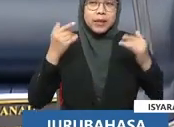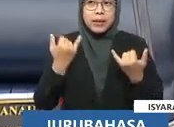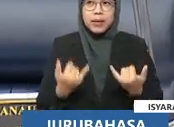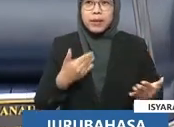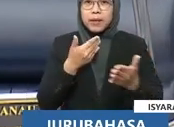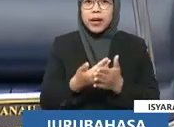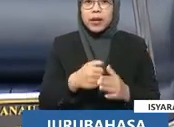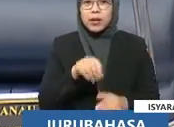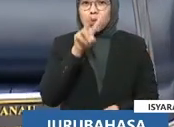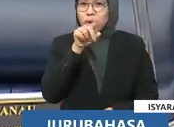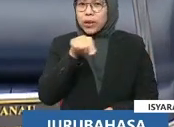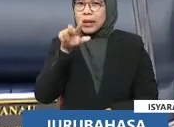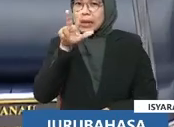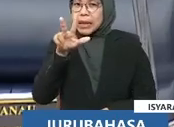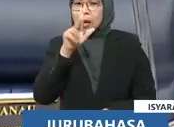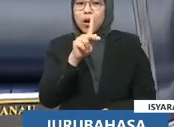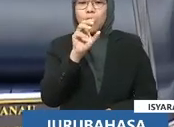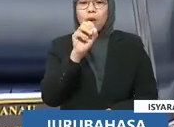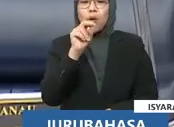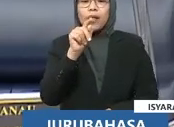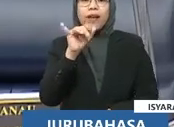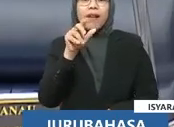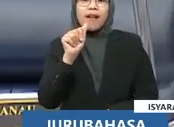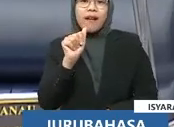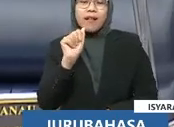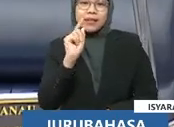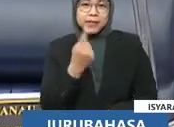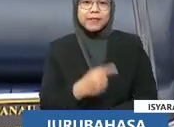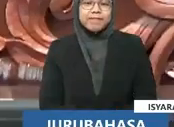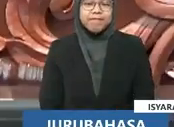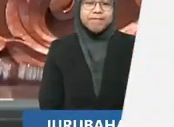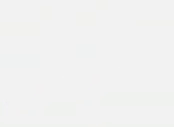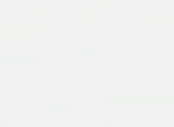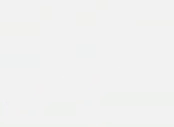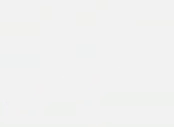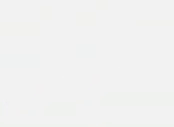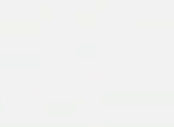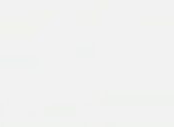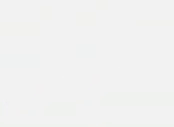ini dah baru masuk dalam 2 atau 3 kontena untuk permulaan. Terima kasih, Datuk. Terima kasih, Menteri.